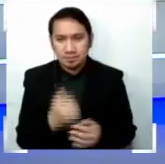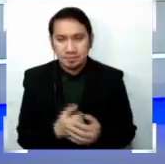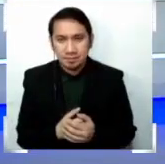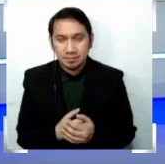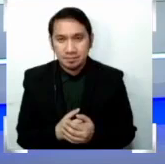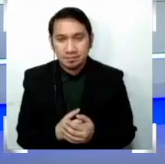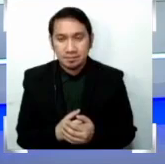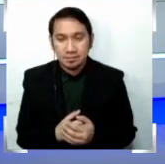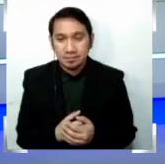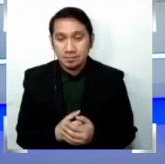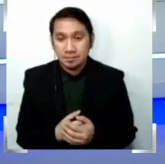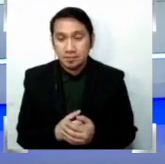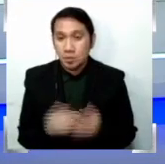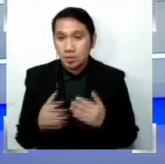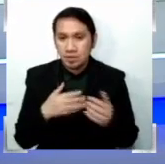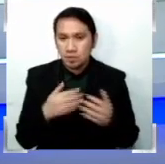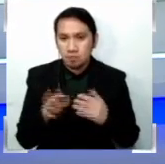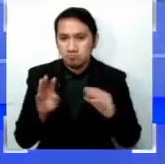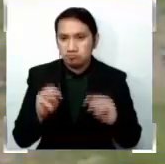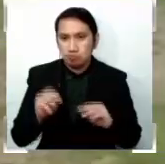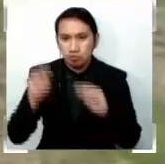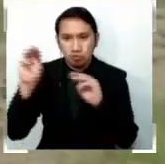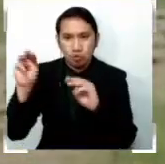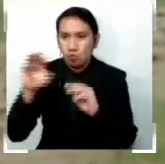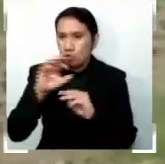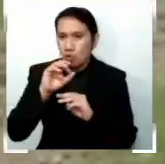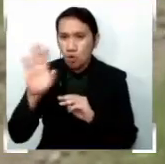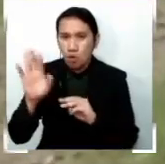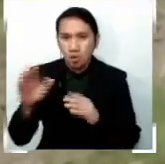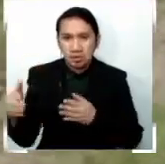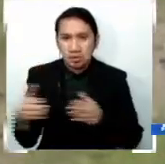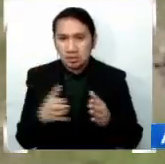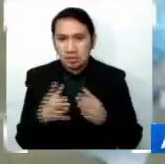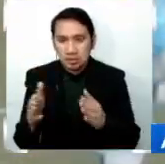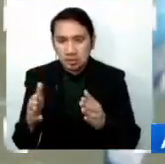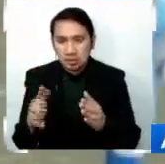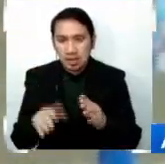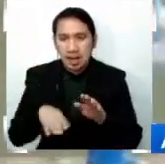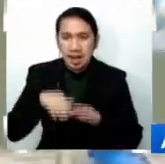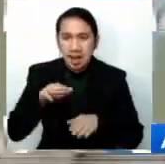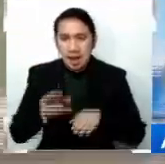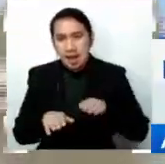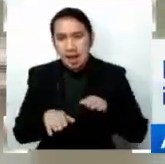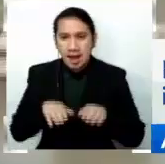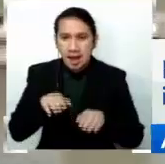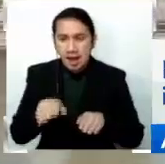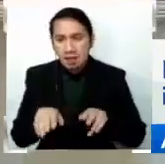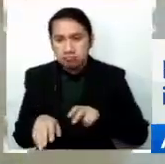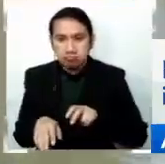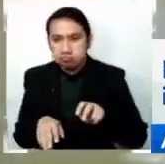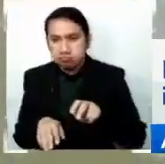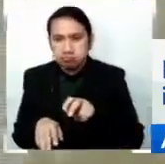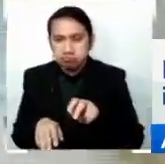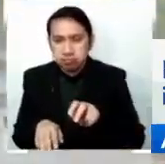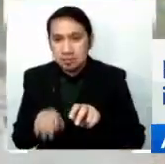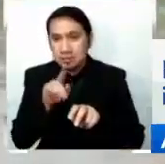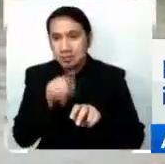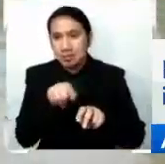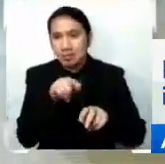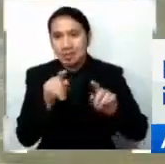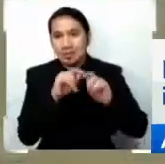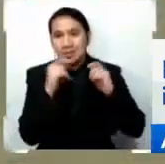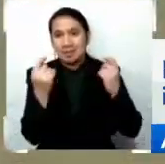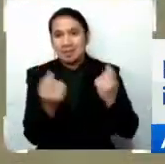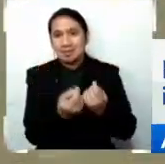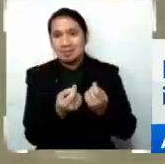Mapabundok o ilog? Tinatawid ng mga health workers sa ngalan po ng kanilang tungkulin. Yan ang pinakita ng diagnostic team ng Aringay La